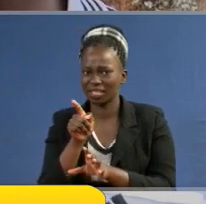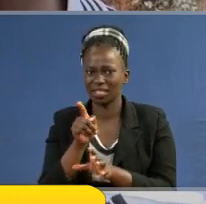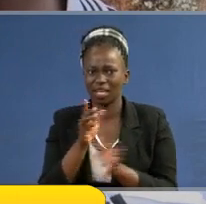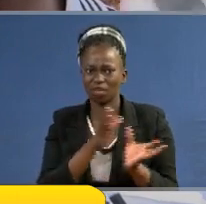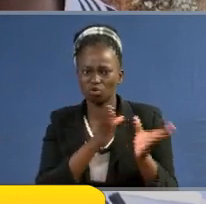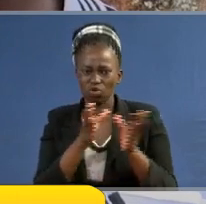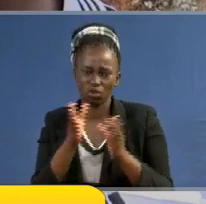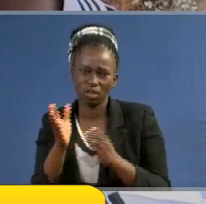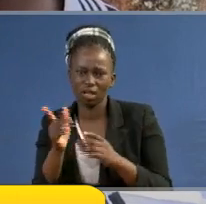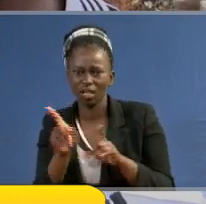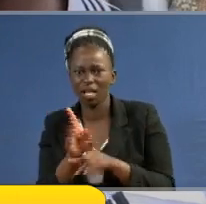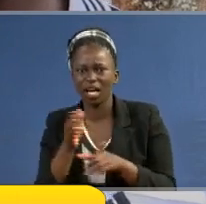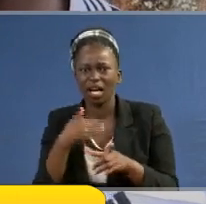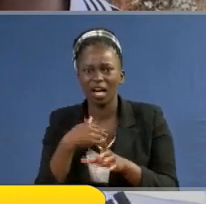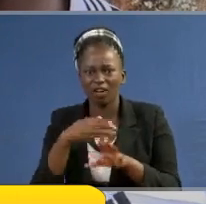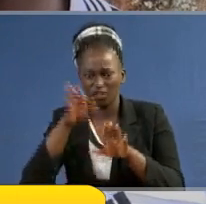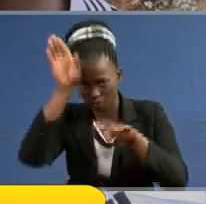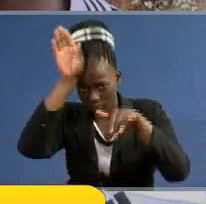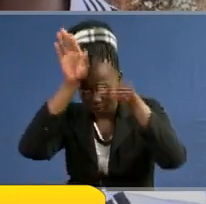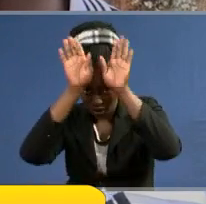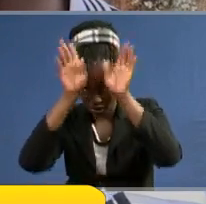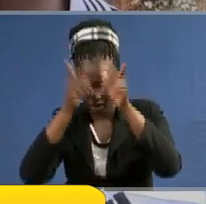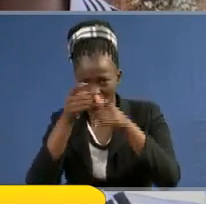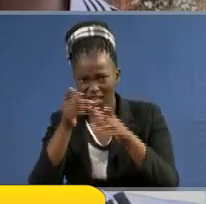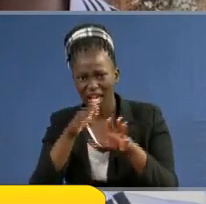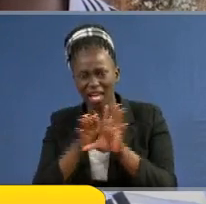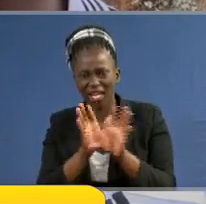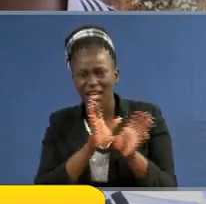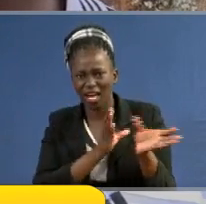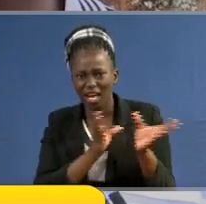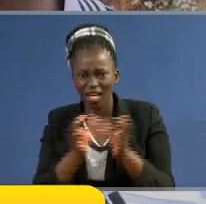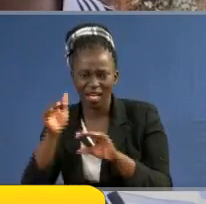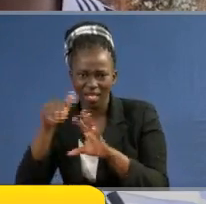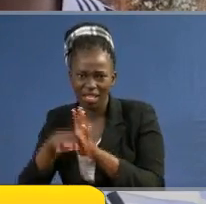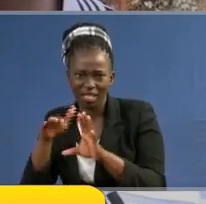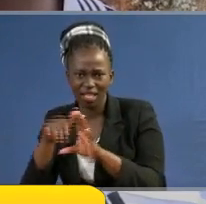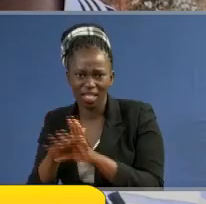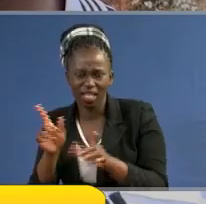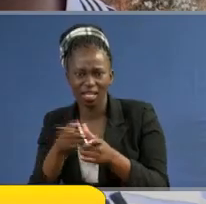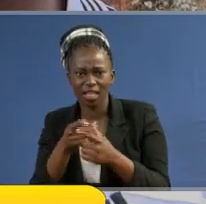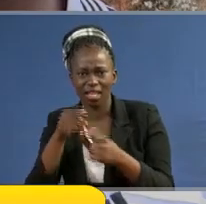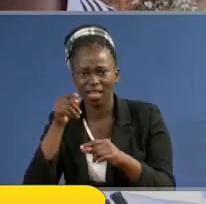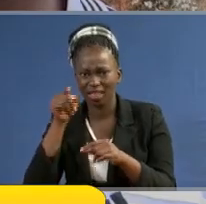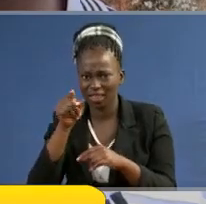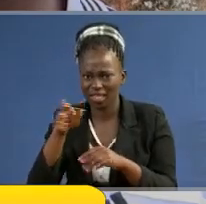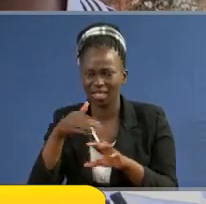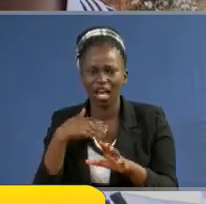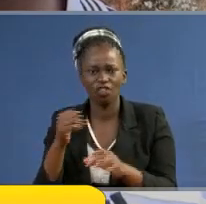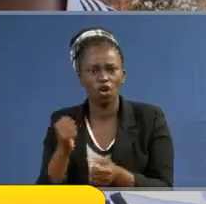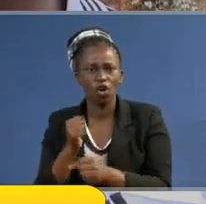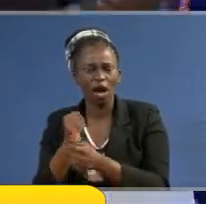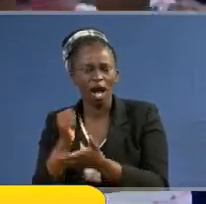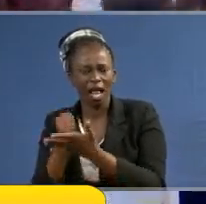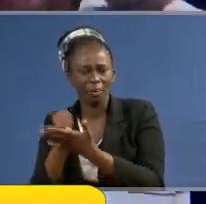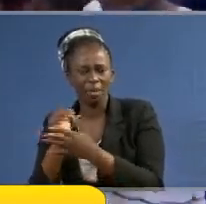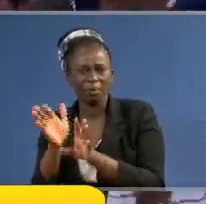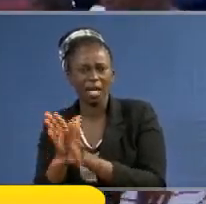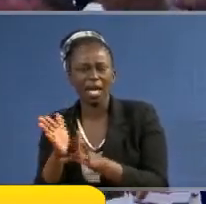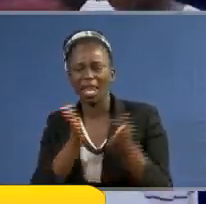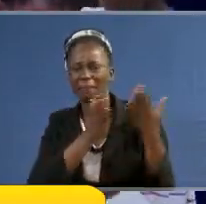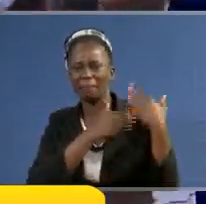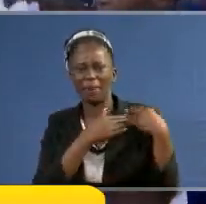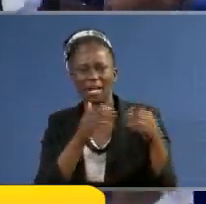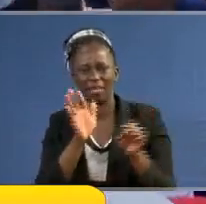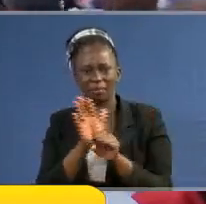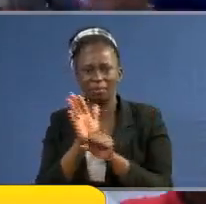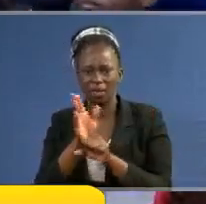wale ambao wameibiwa punda ndio wanaingia kubeba hiyo mizigo, na wakina mama pia wanaingia kwa hiyo kasi ya kubeba mizigo wenyewe.